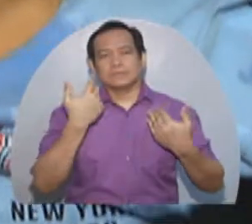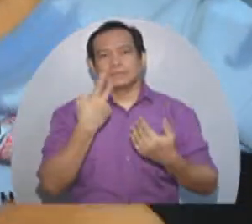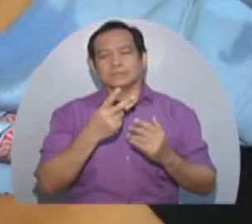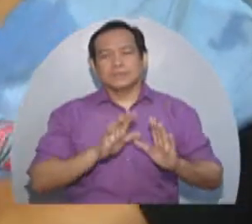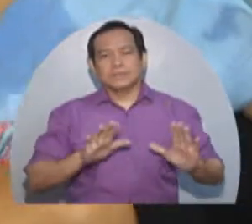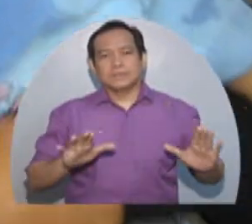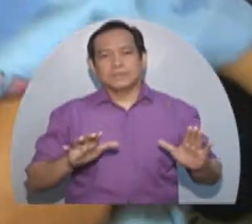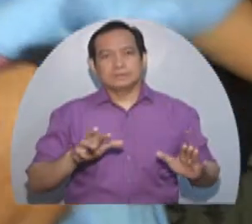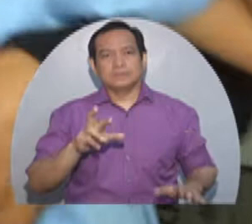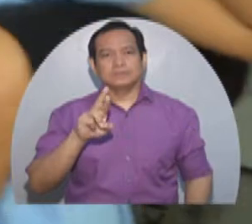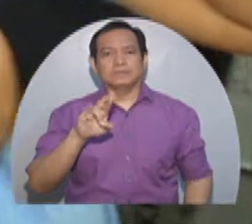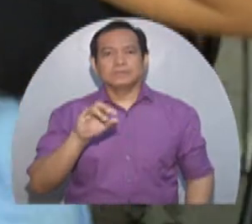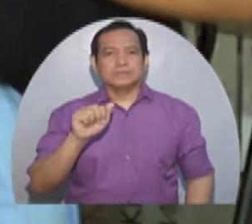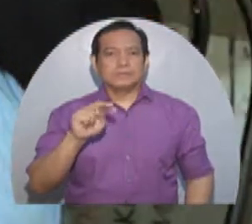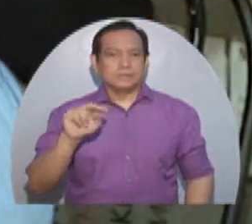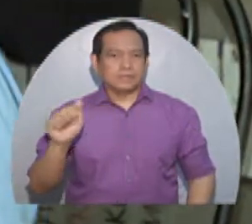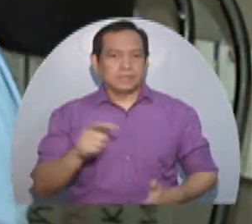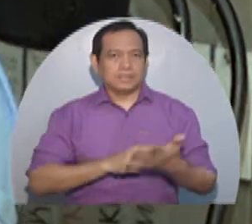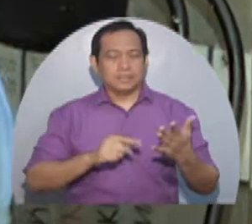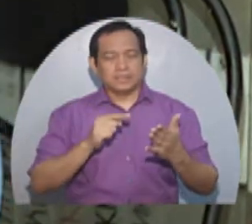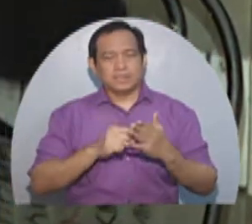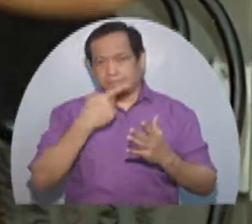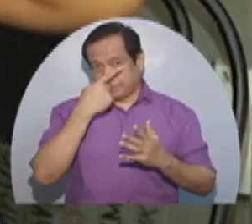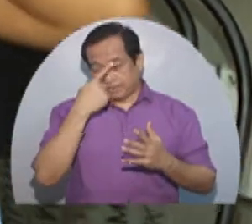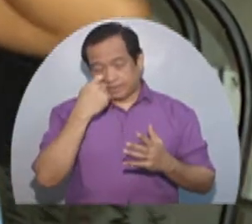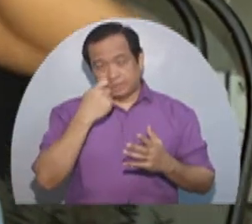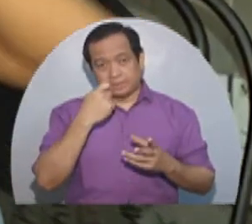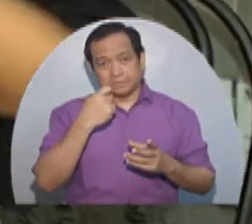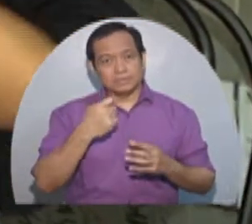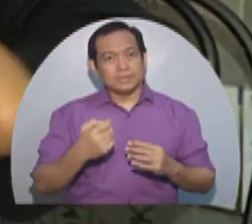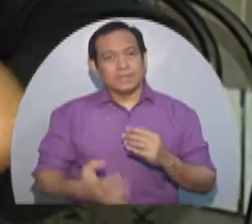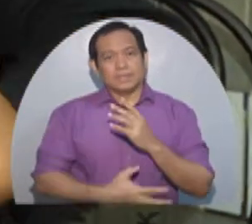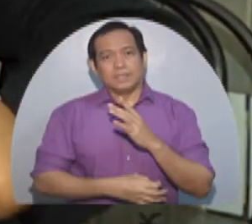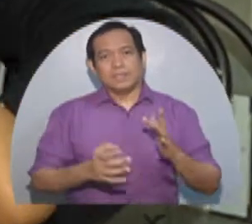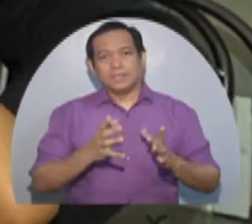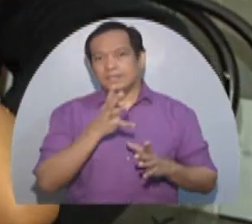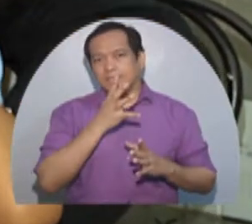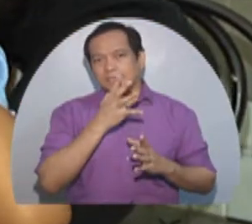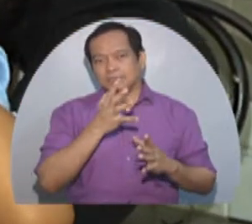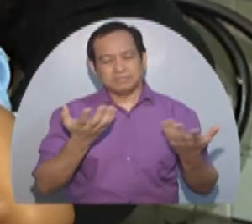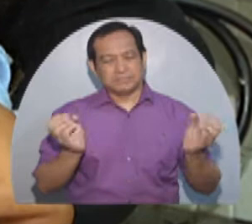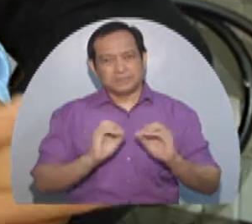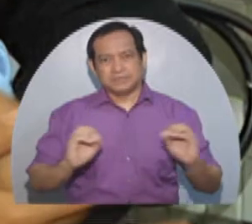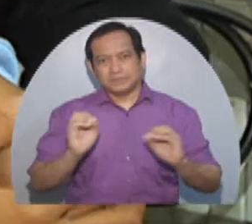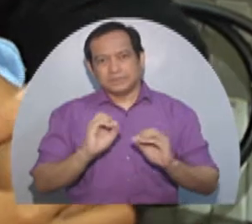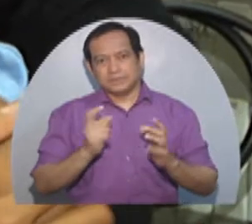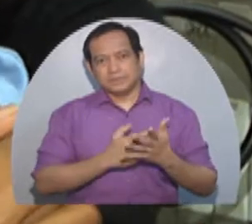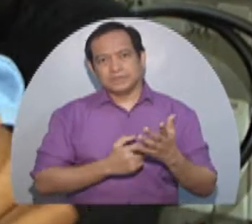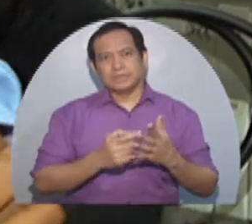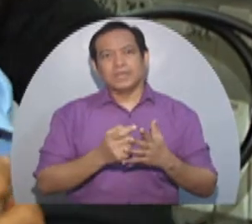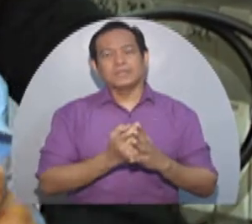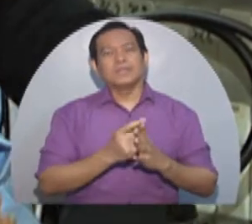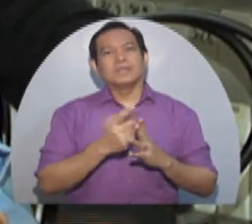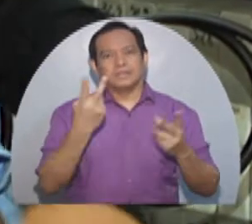Bunso sa 2 magkakapatid si Rihanna Jane Casimiro. Dahil sa kahirapan ng kanyang ina, hindi siya nakapagpatingin